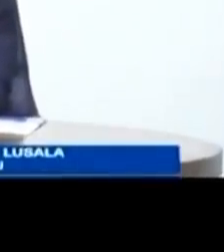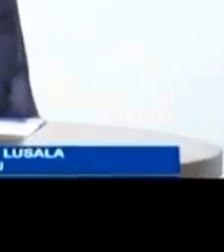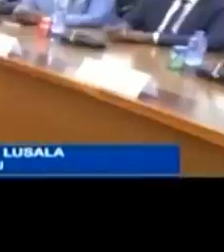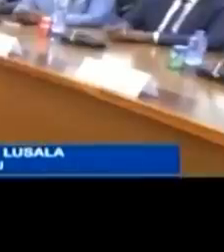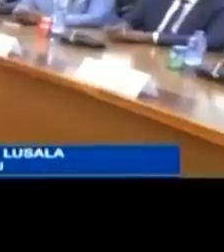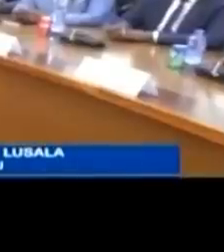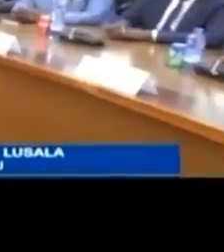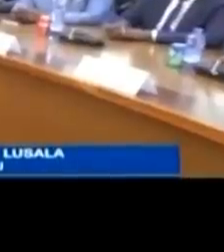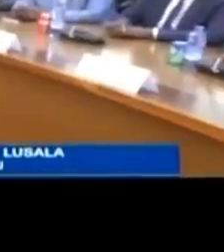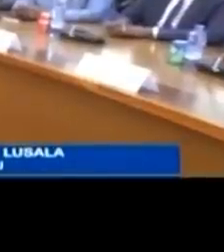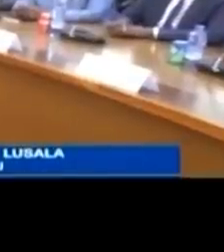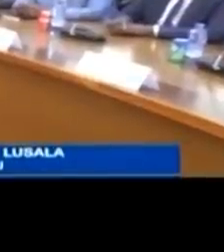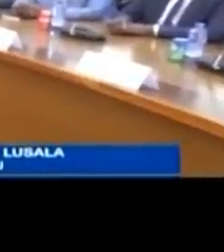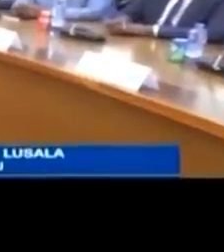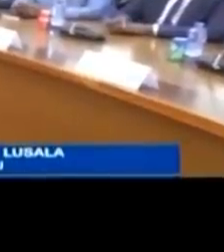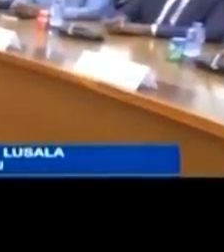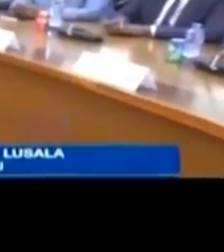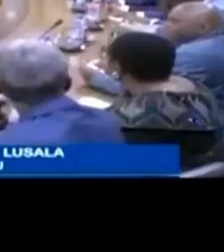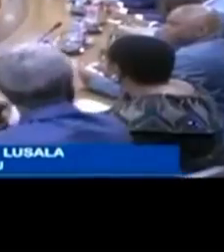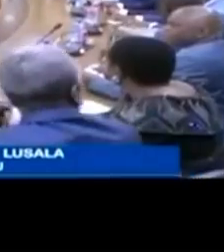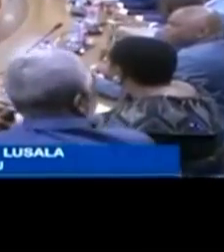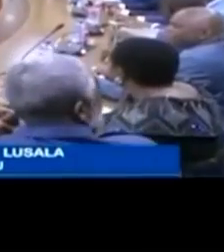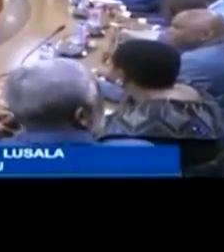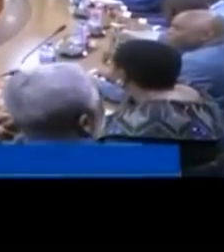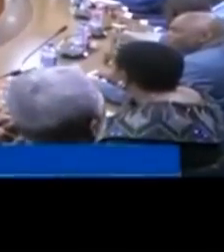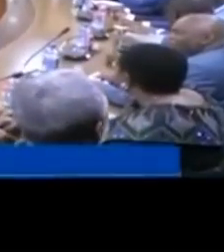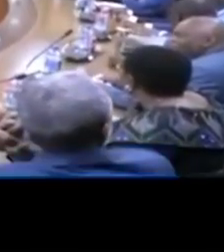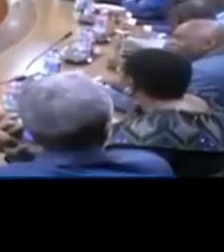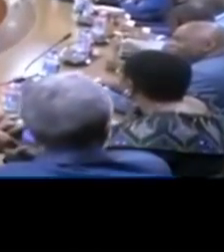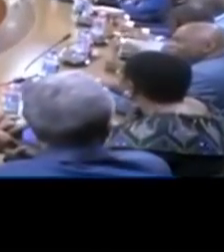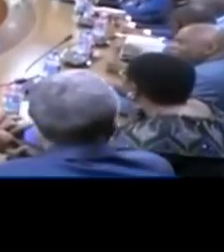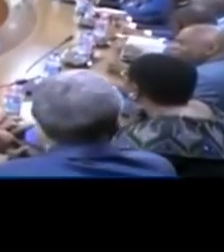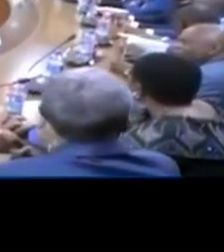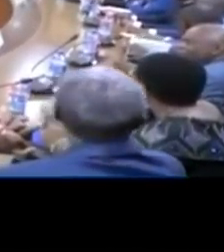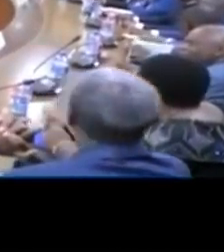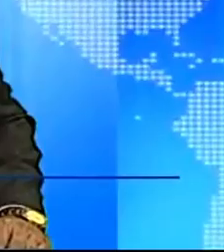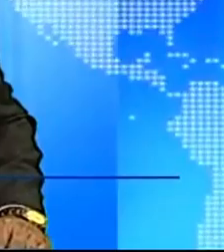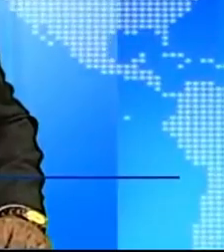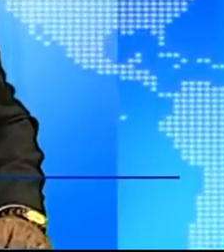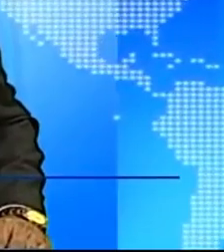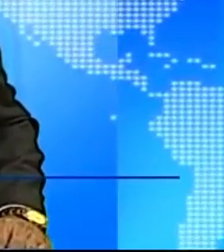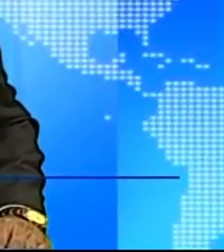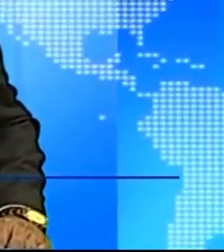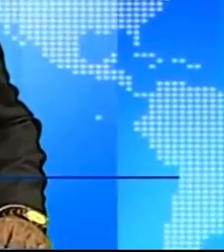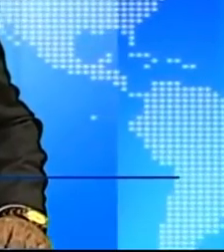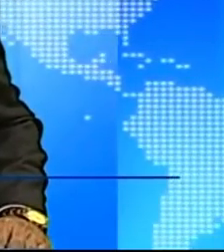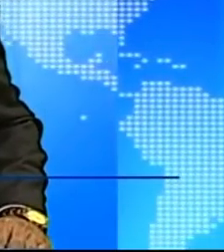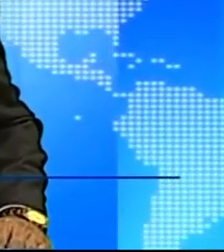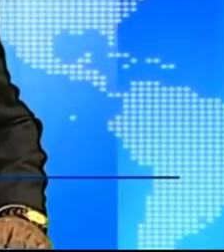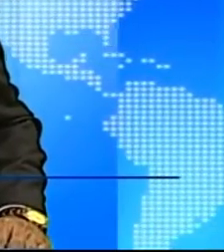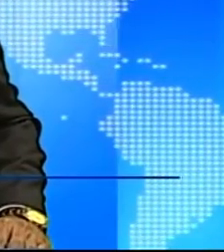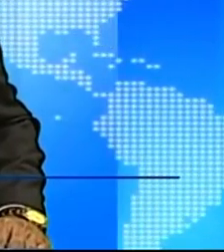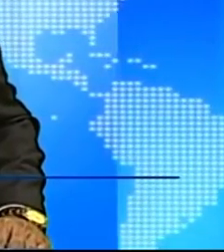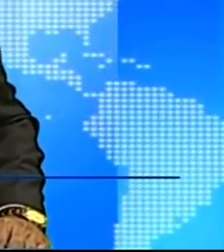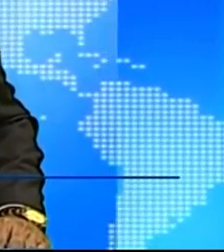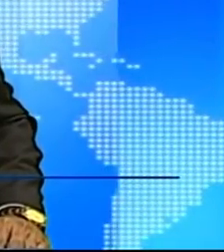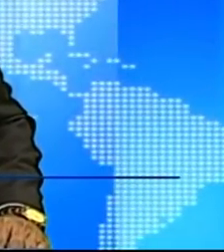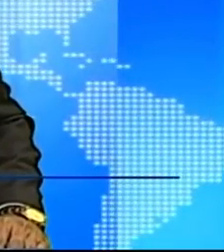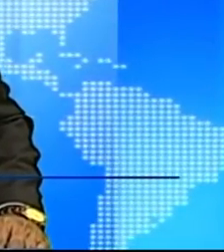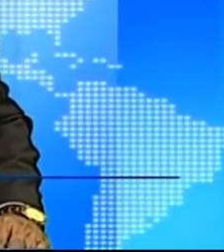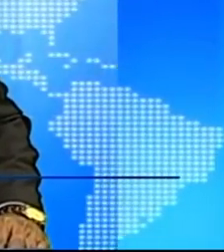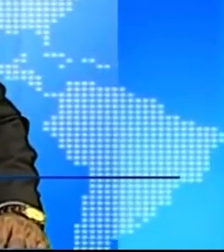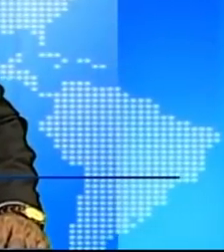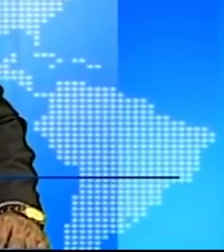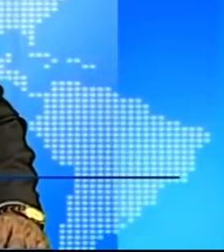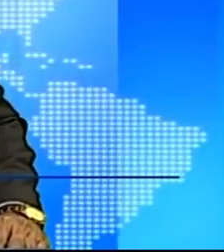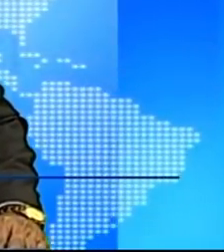Congolais à être solidaires à ceux de l'Est de la République démocratique du Congo. Je le disais en début de cette édition